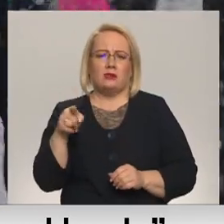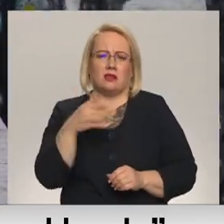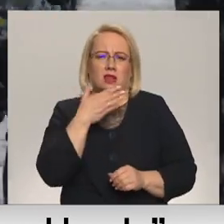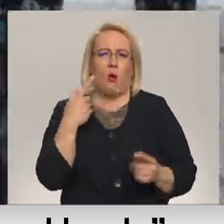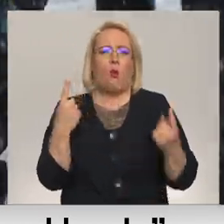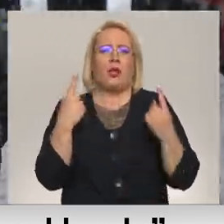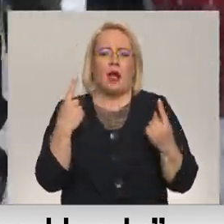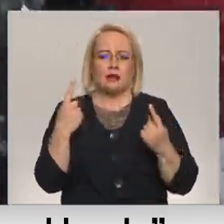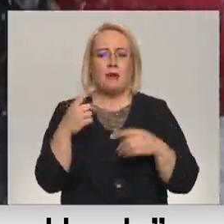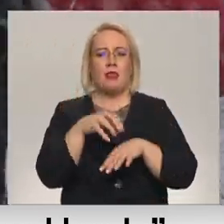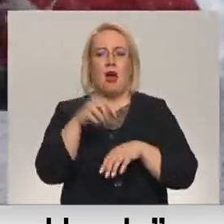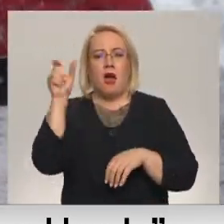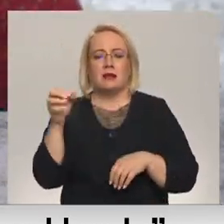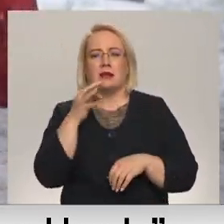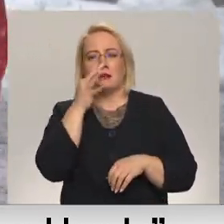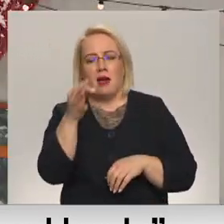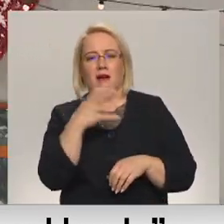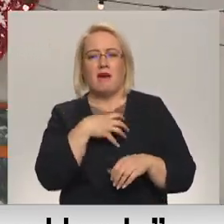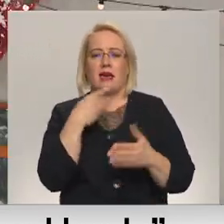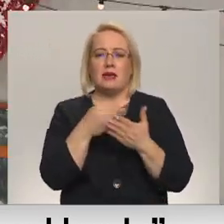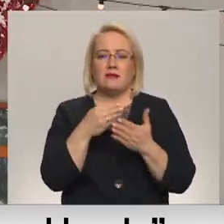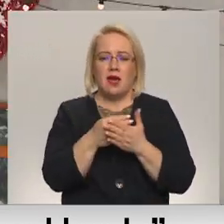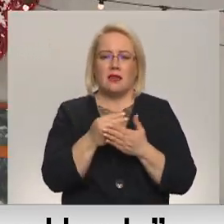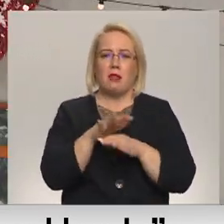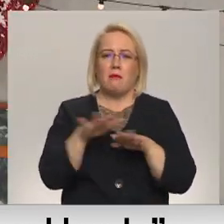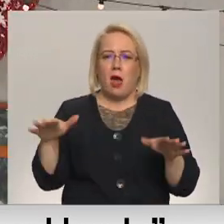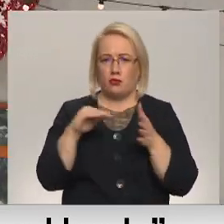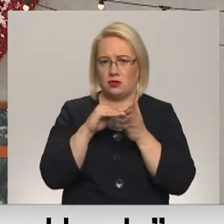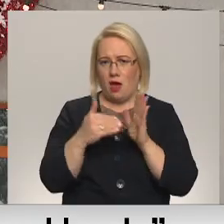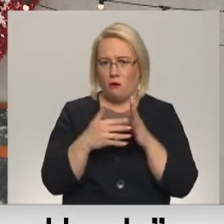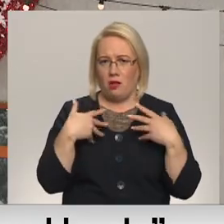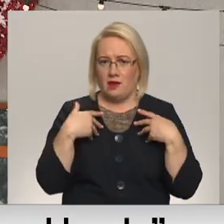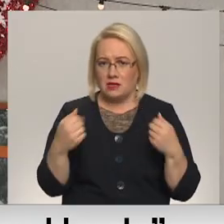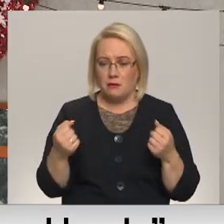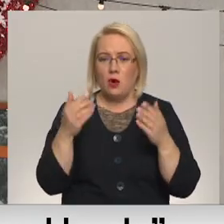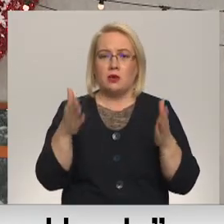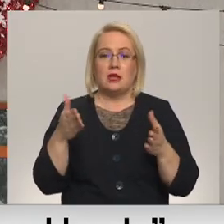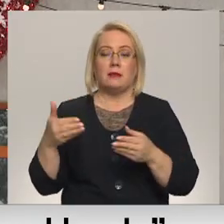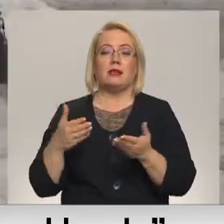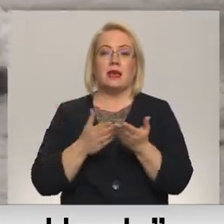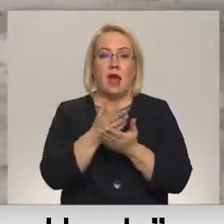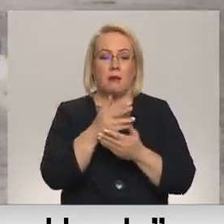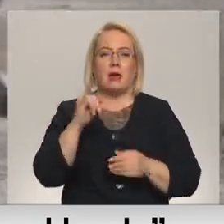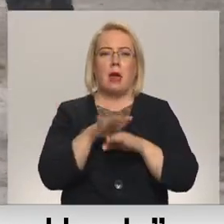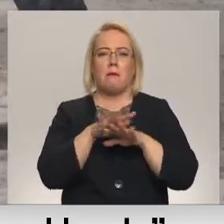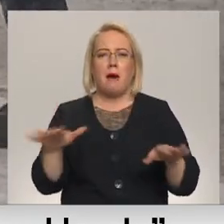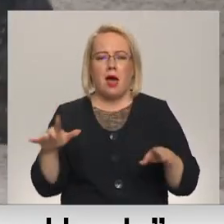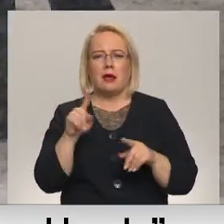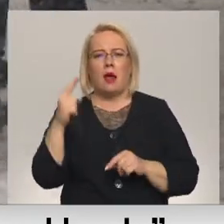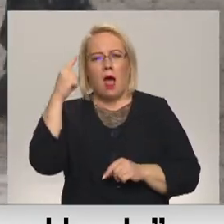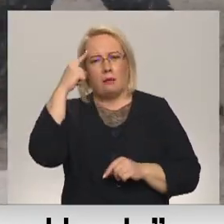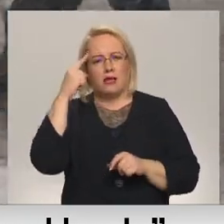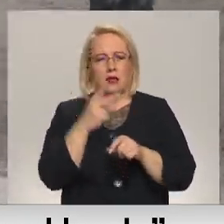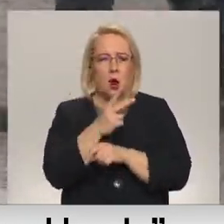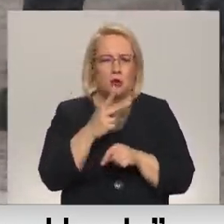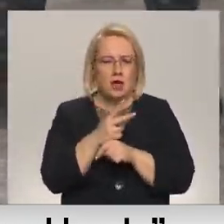unikāls, taču mediķi aicina kritiskāk izvērtēt mazo pacientu stāvokli. Uz slimnīcu noteikti jādodas, ja bērnam ir apziņas traucējumi,